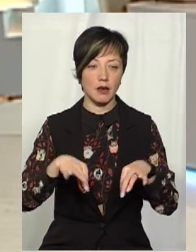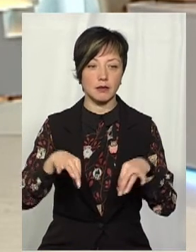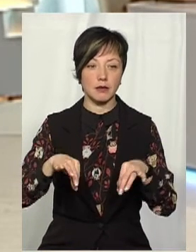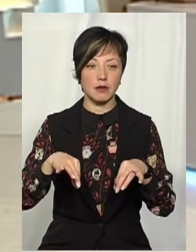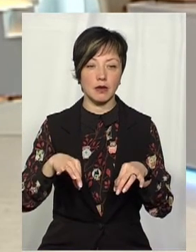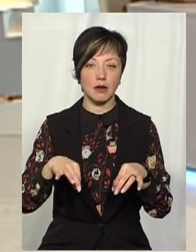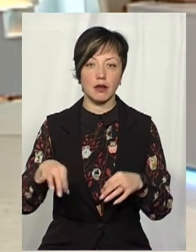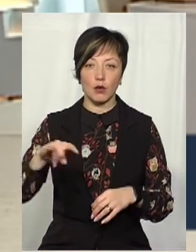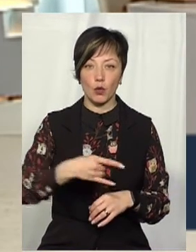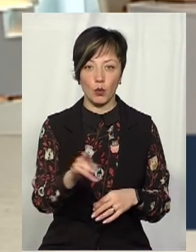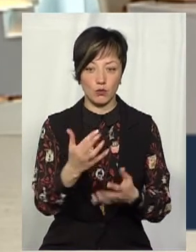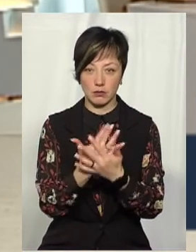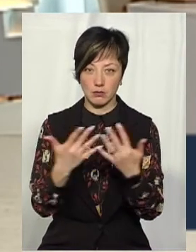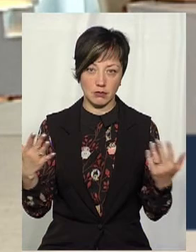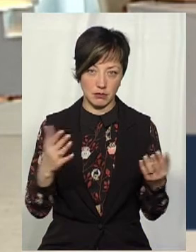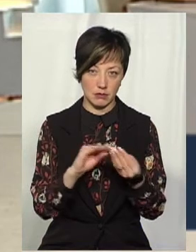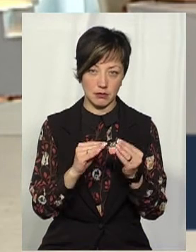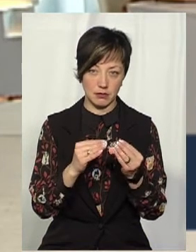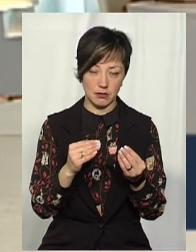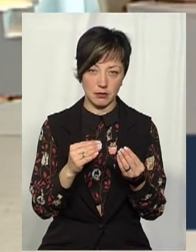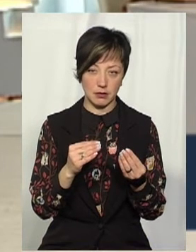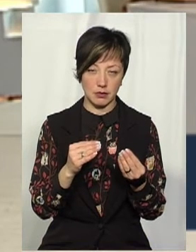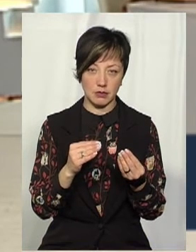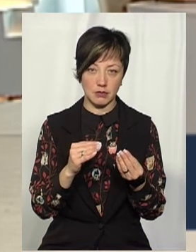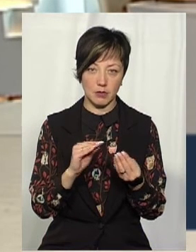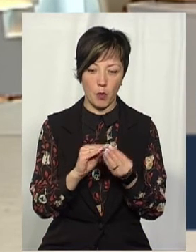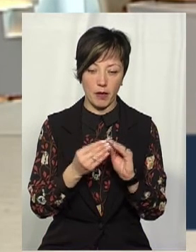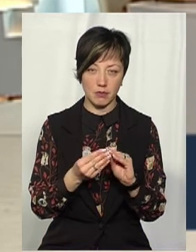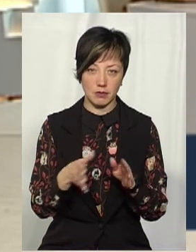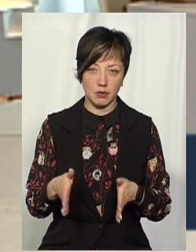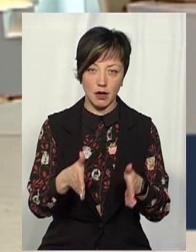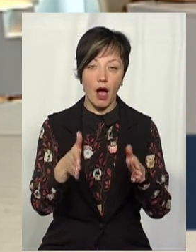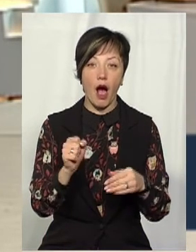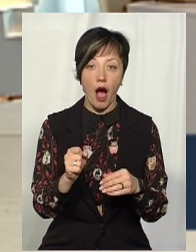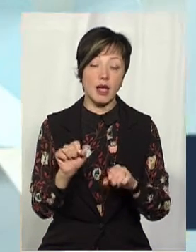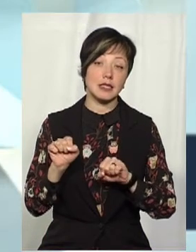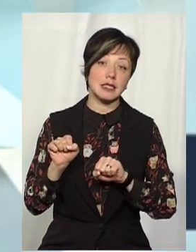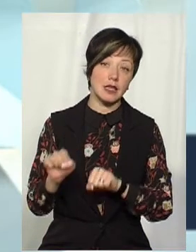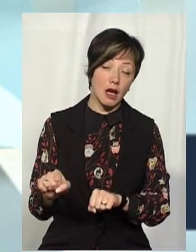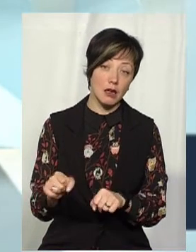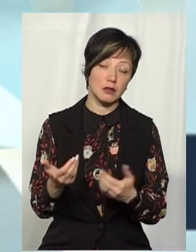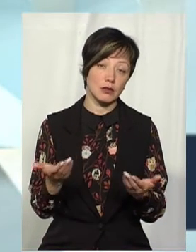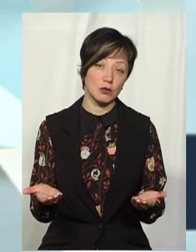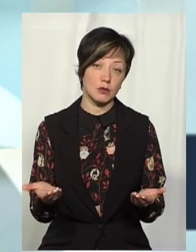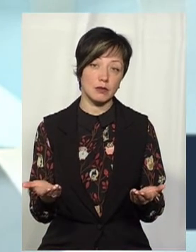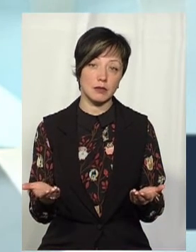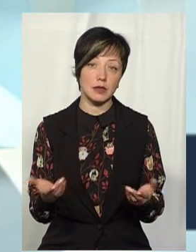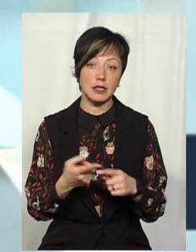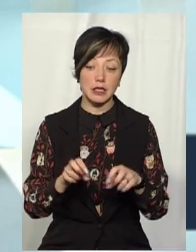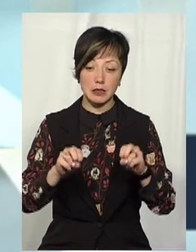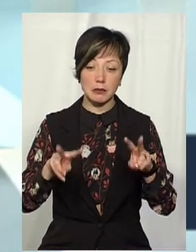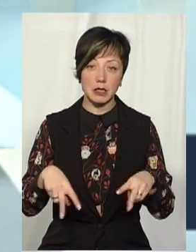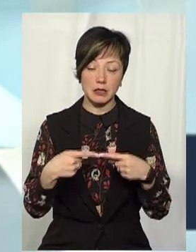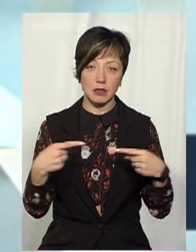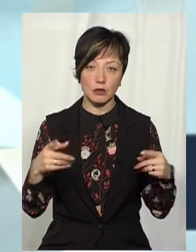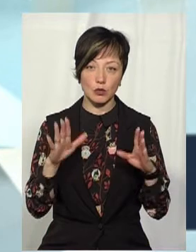керувати автівками. А з захисту, ну, в нього так як в поліцейського, це